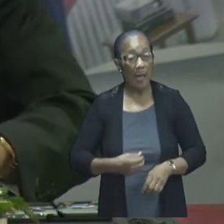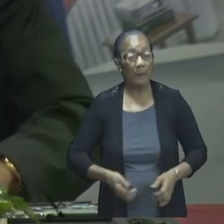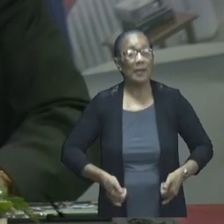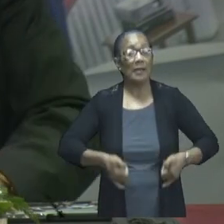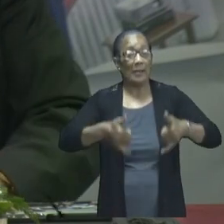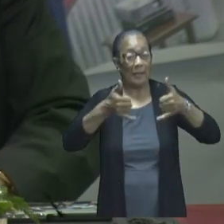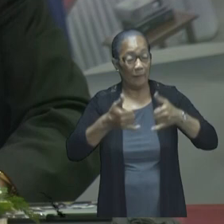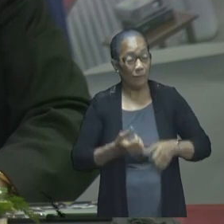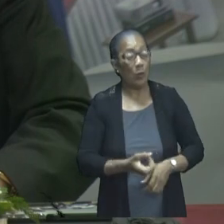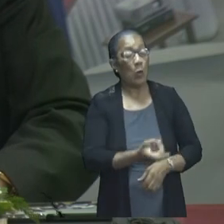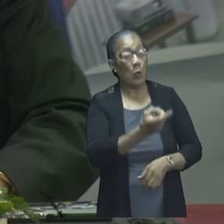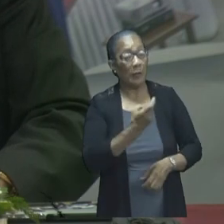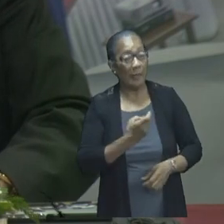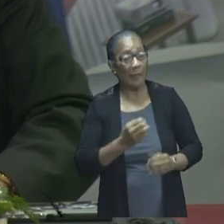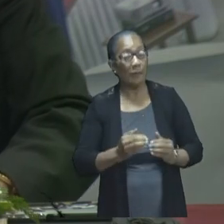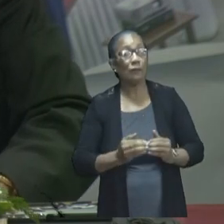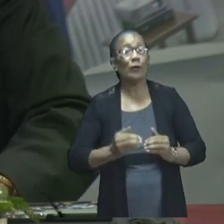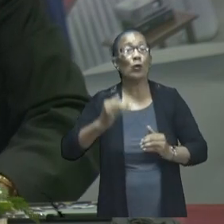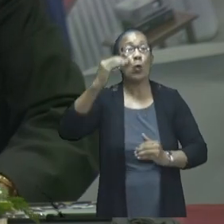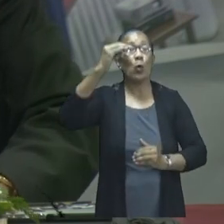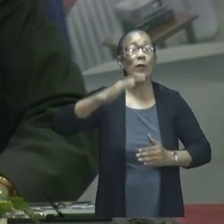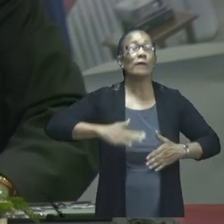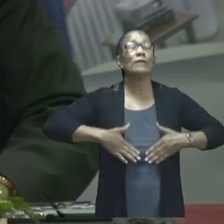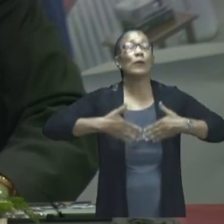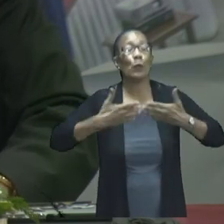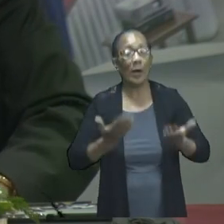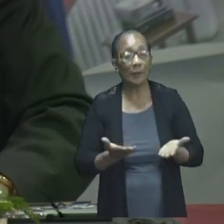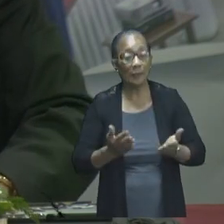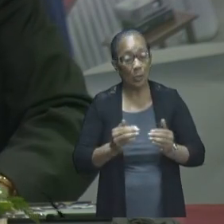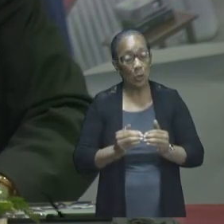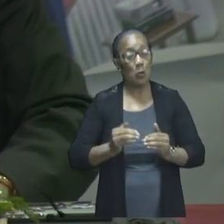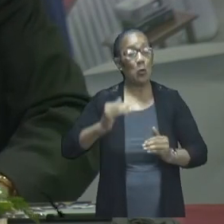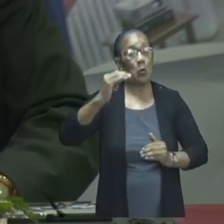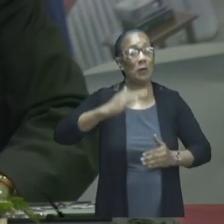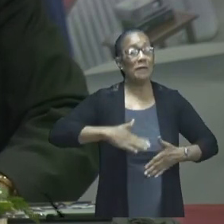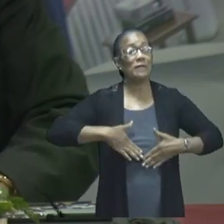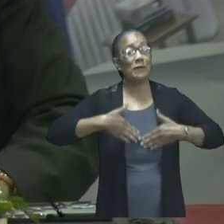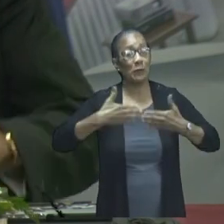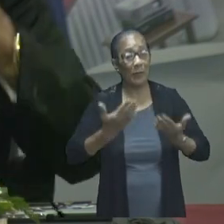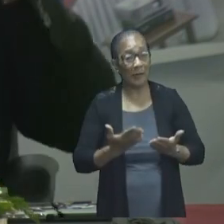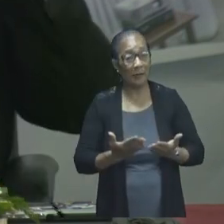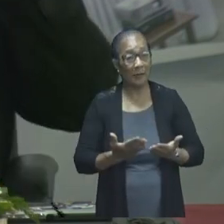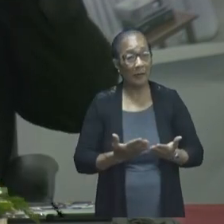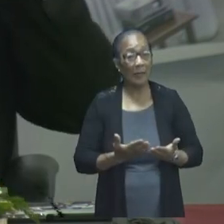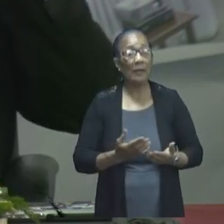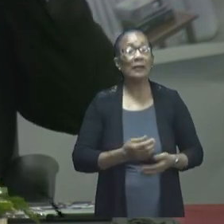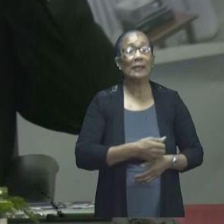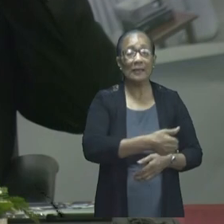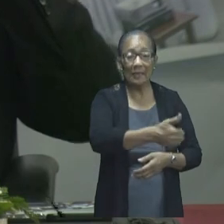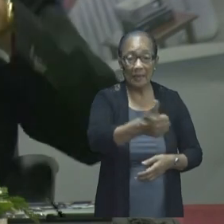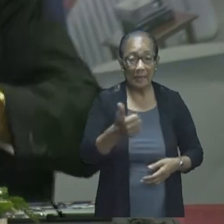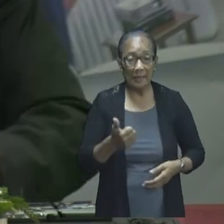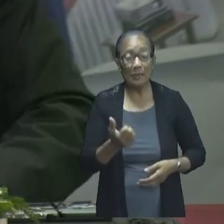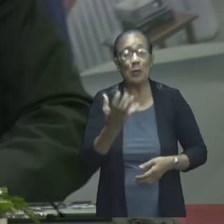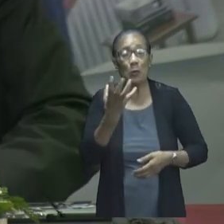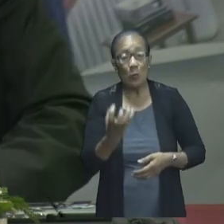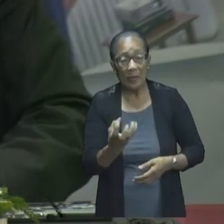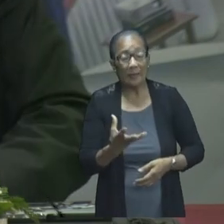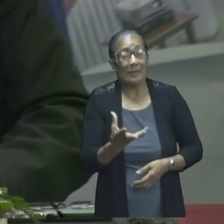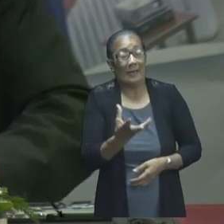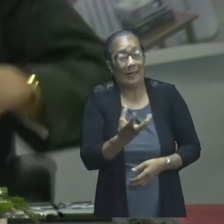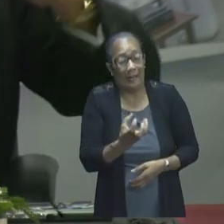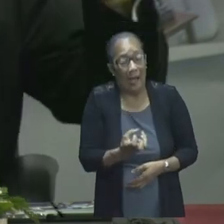verwachtingen dan is die hoge verwachting was zodanig dat iedereen verwacht had van